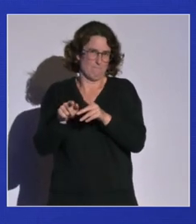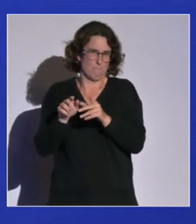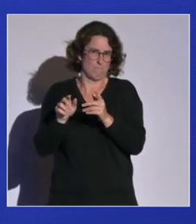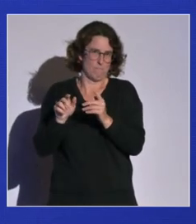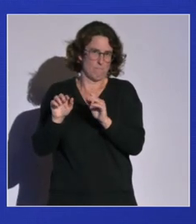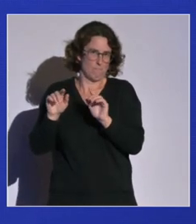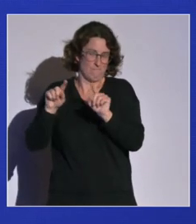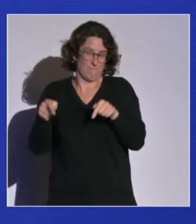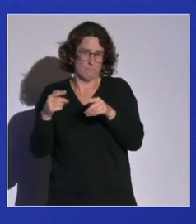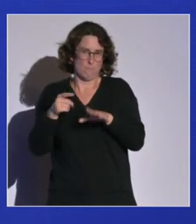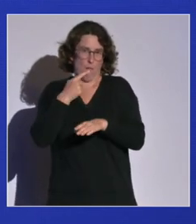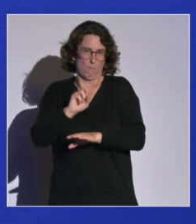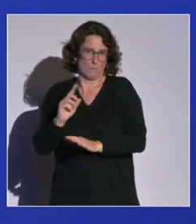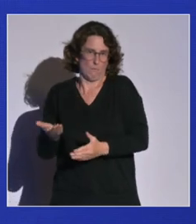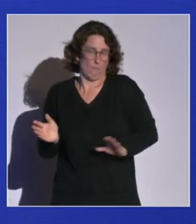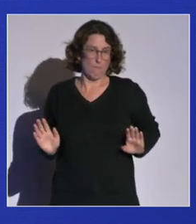mais pour ça, faut,